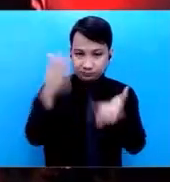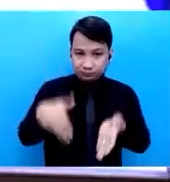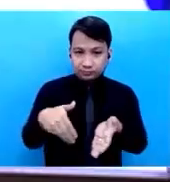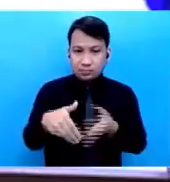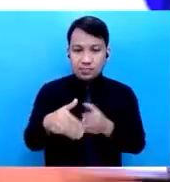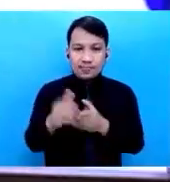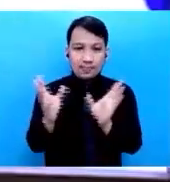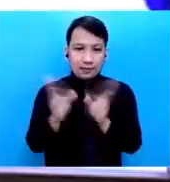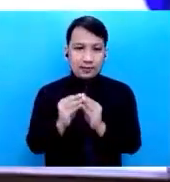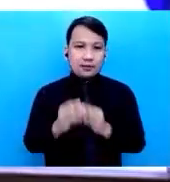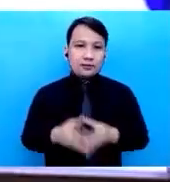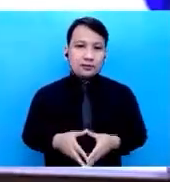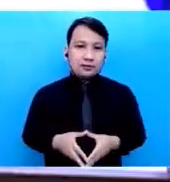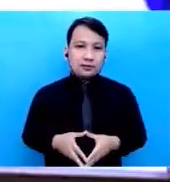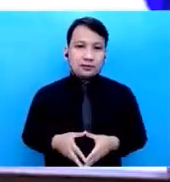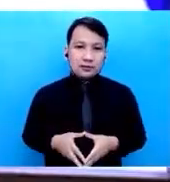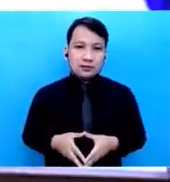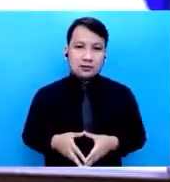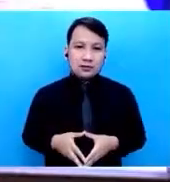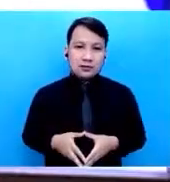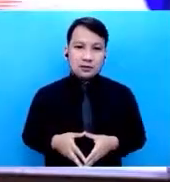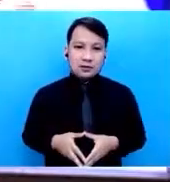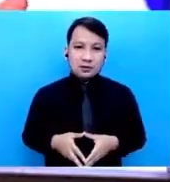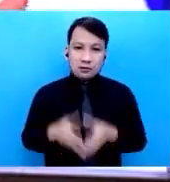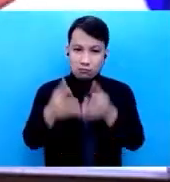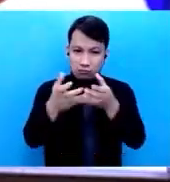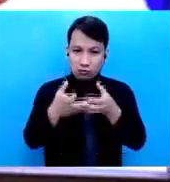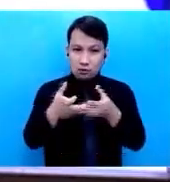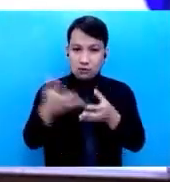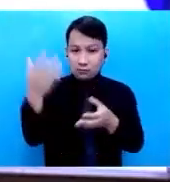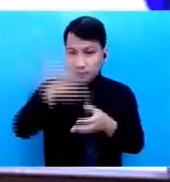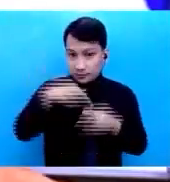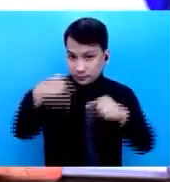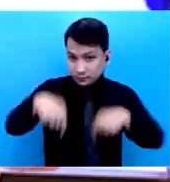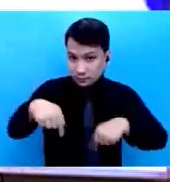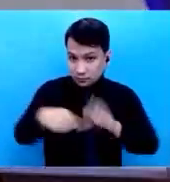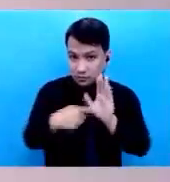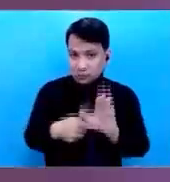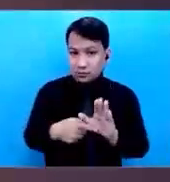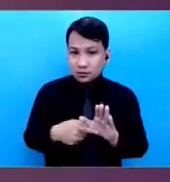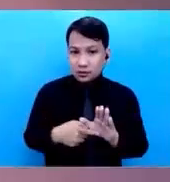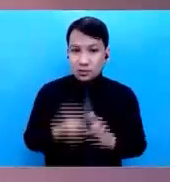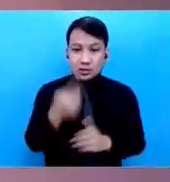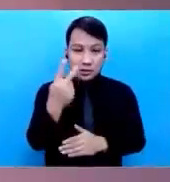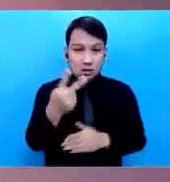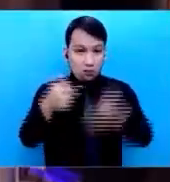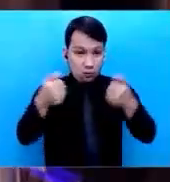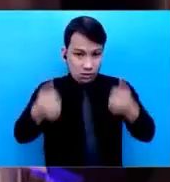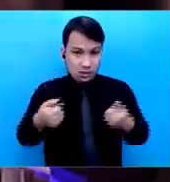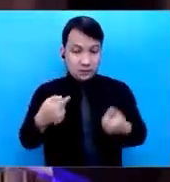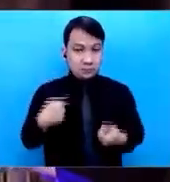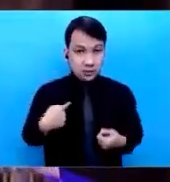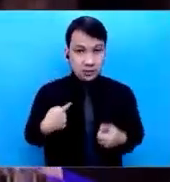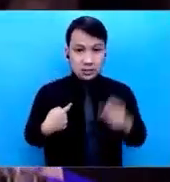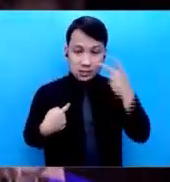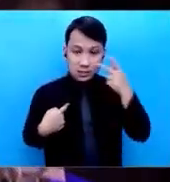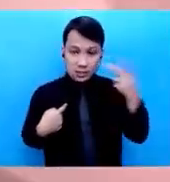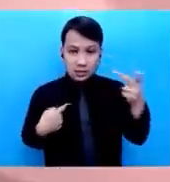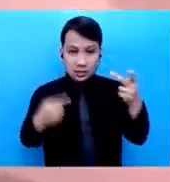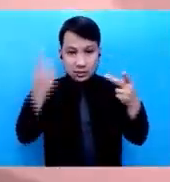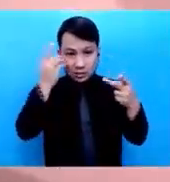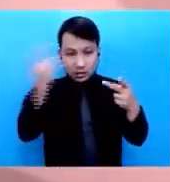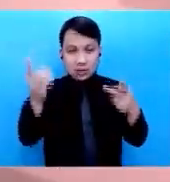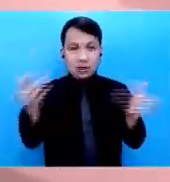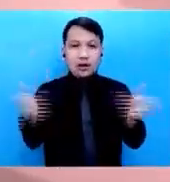ito. Ang gusto ko nga sa format na ito is that there are 2 moderators, me and Karen Davila, and then we also